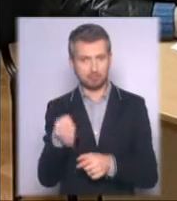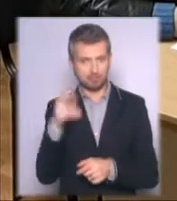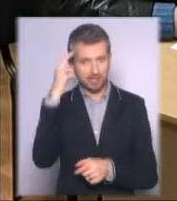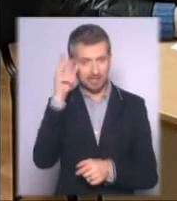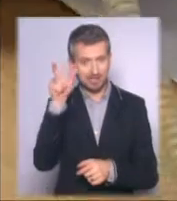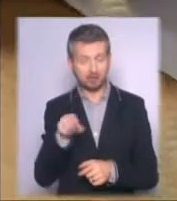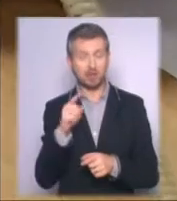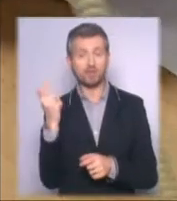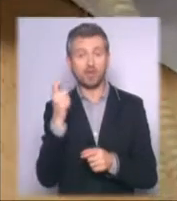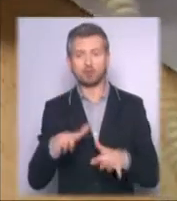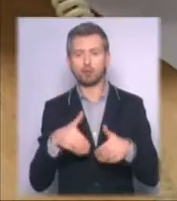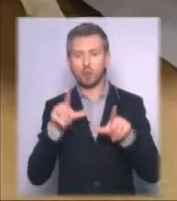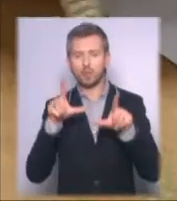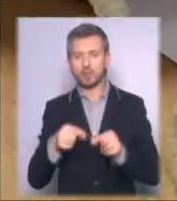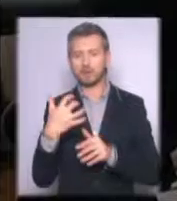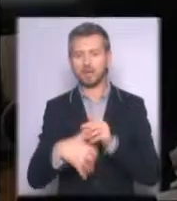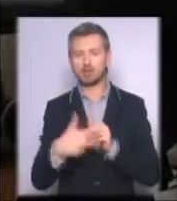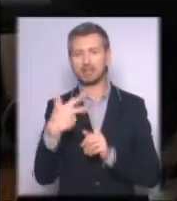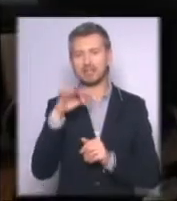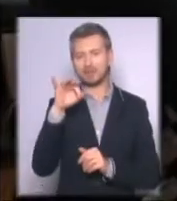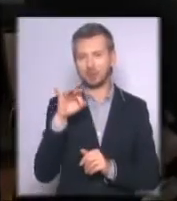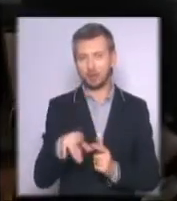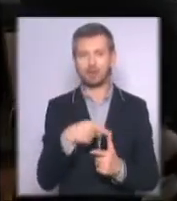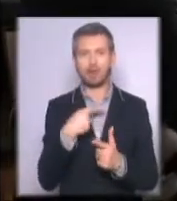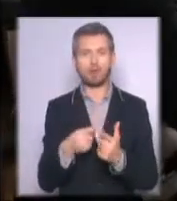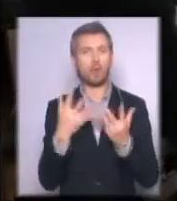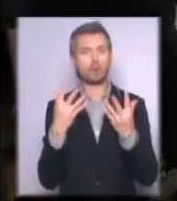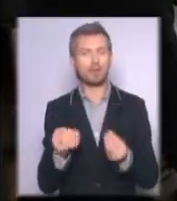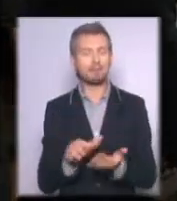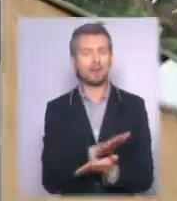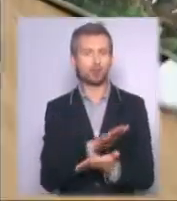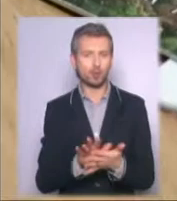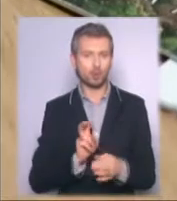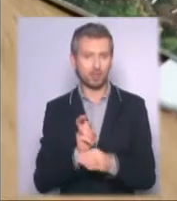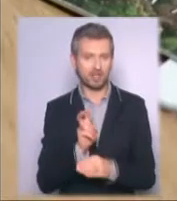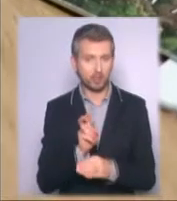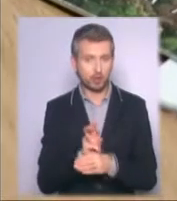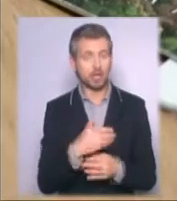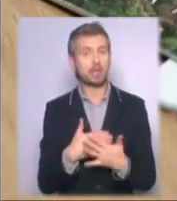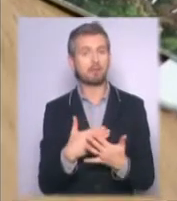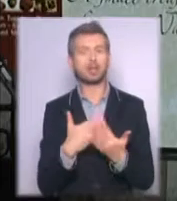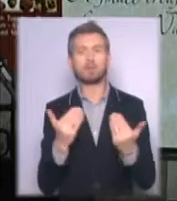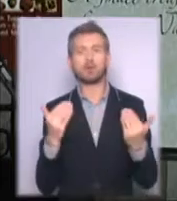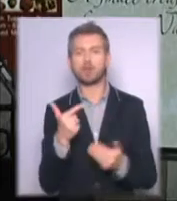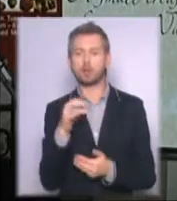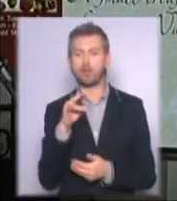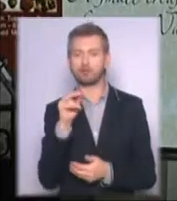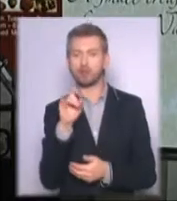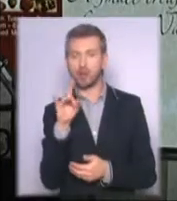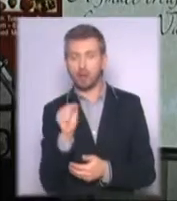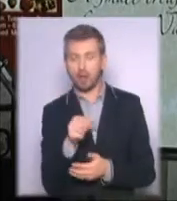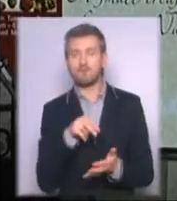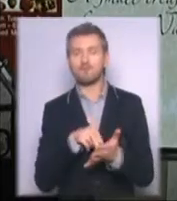власникам пропонують знижки в середньому на 30% або дні безкоштовного відвідування. Наприклад, у музеї Івана Гончара вартість